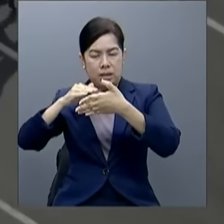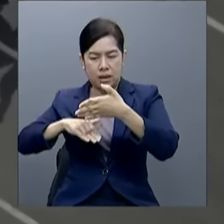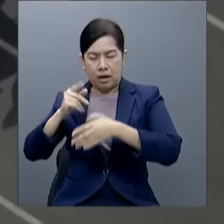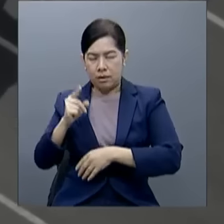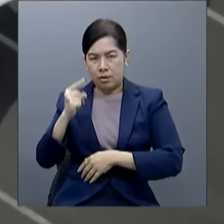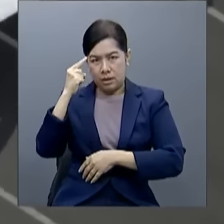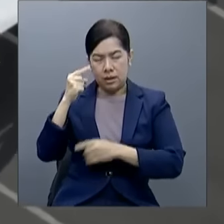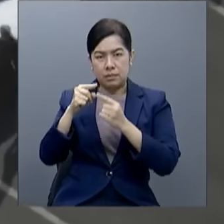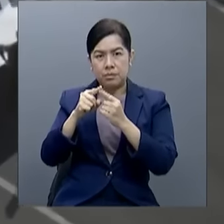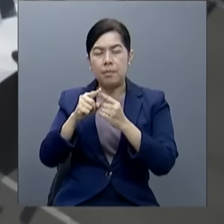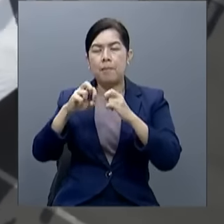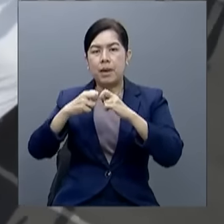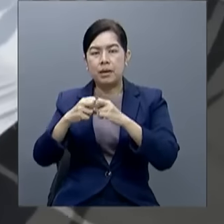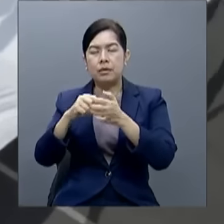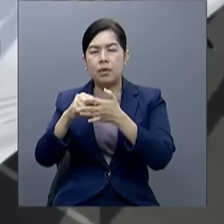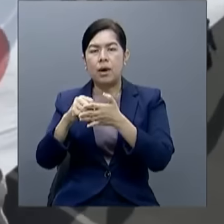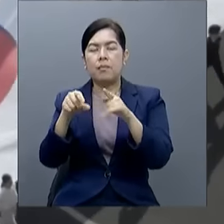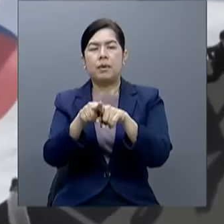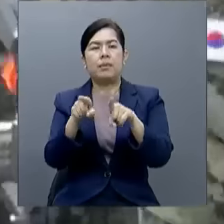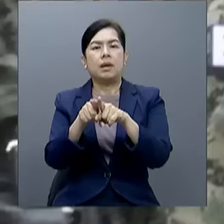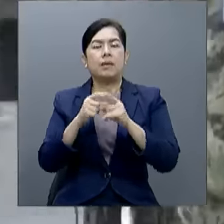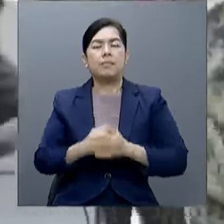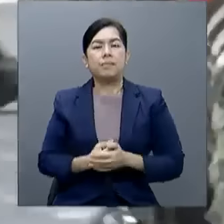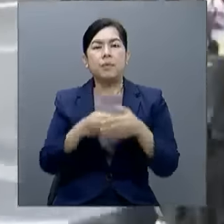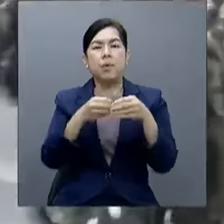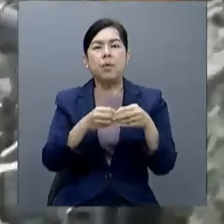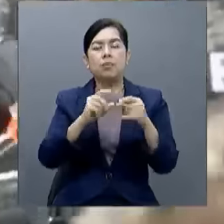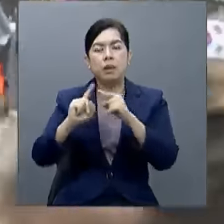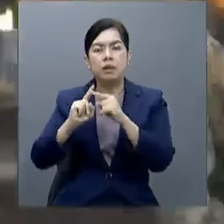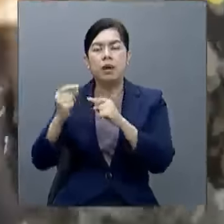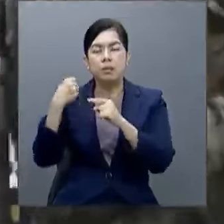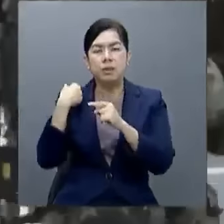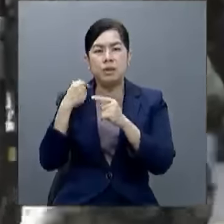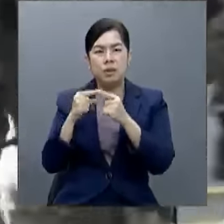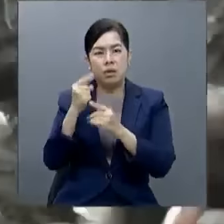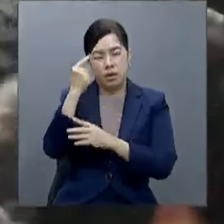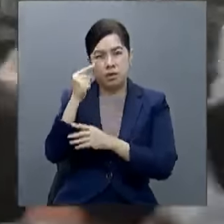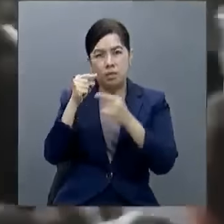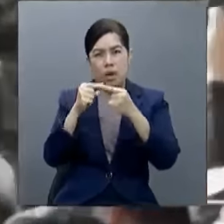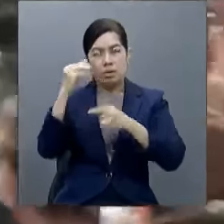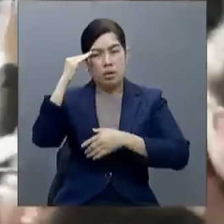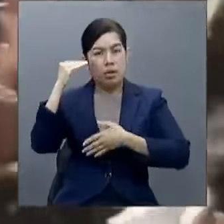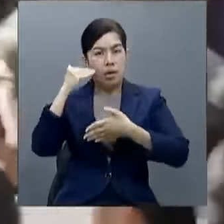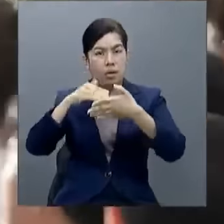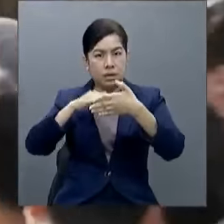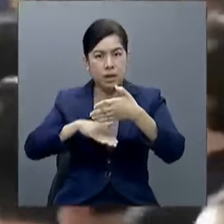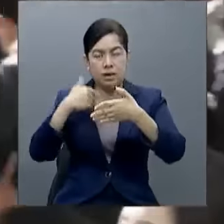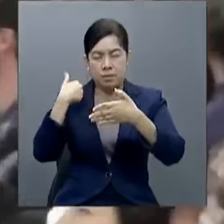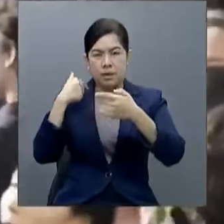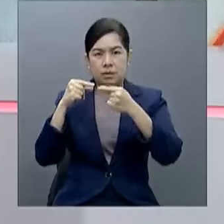ยูเครนโดยตรงซึ่งเป็นสิ่งที่ชาติตะวันตกรวมถึงยูเครนต้องการให้เกาหลีใต้ทำมาตั้งนานแล้วค่ะ